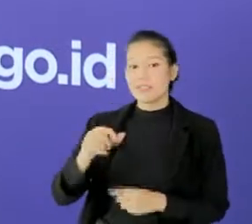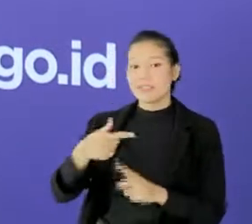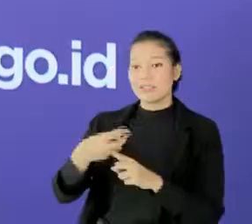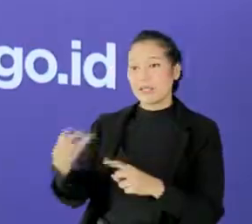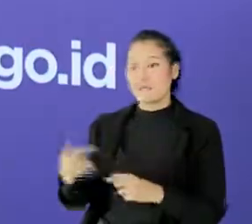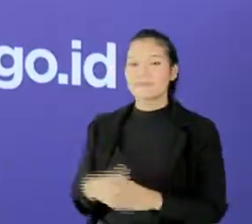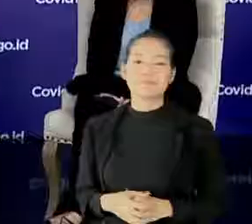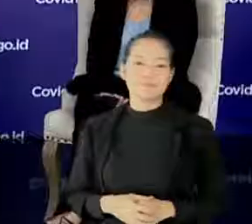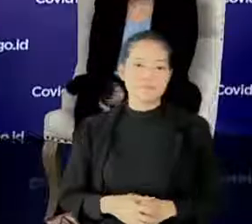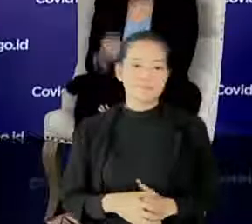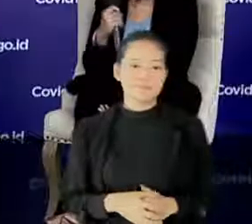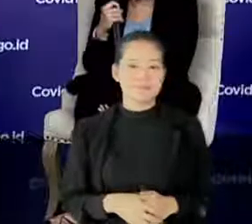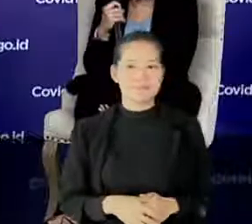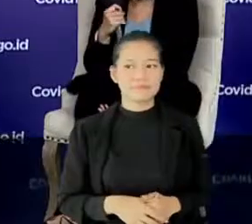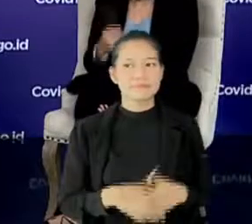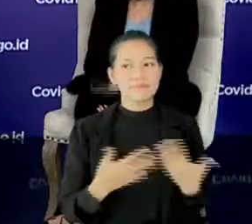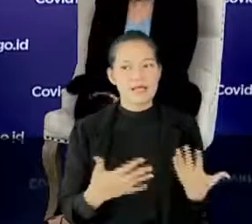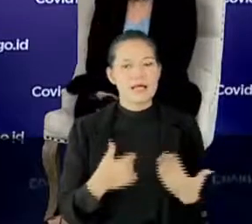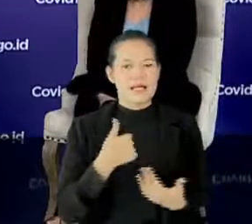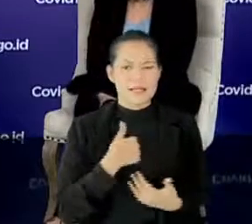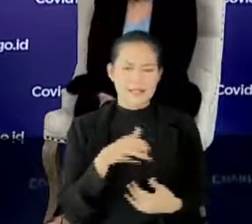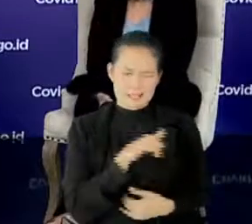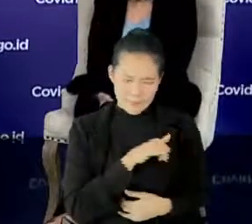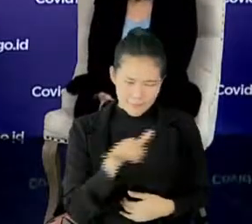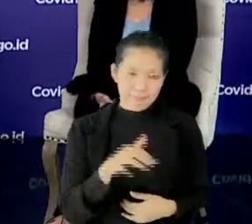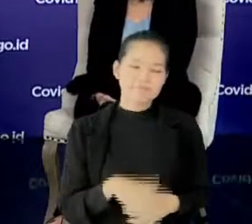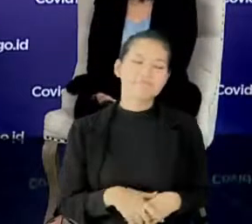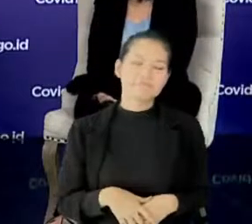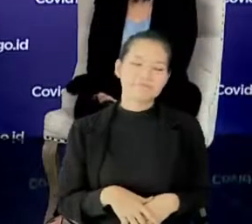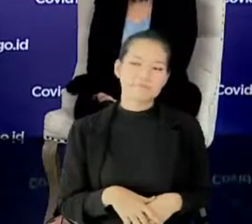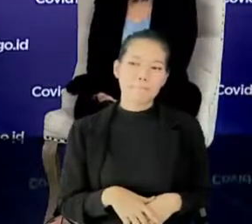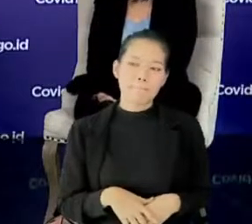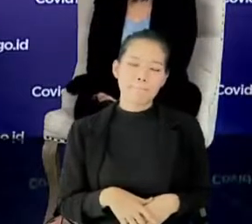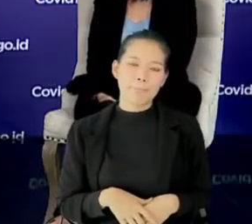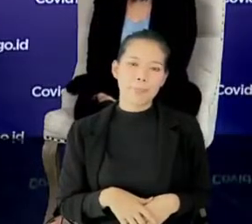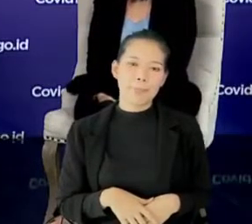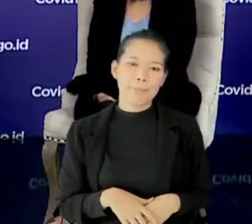Iye? Ya, saya rasa sama ya. Jadi